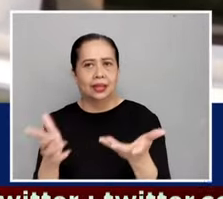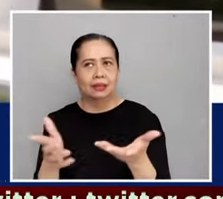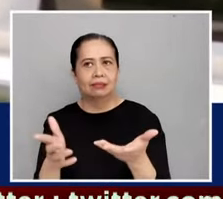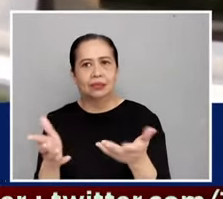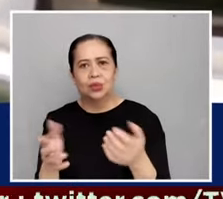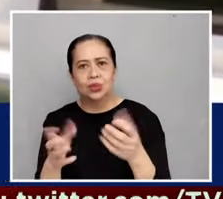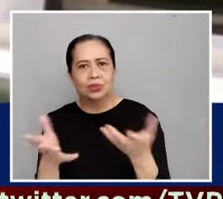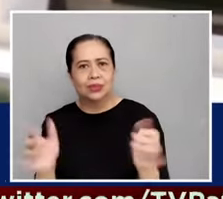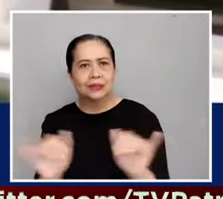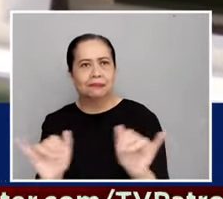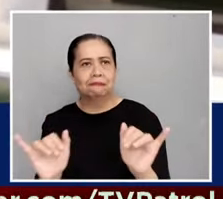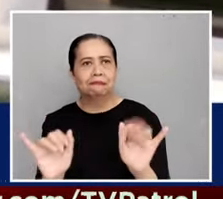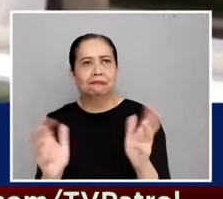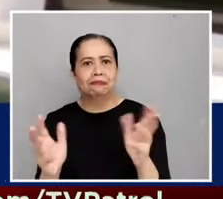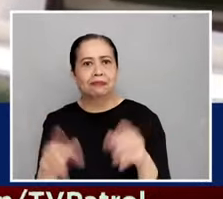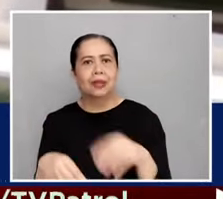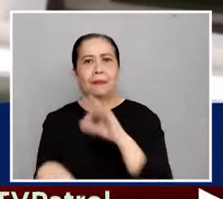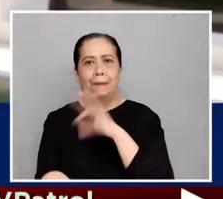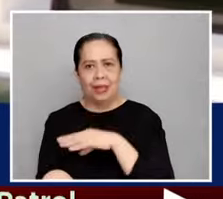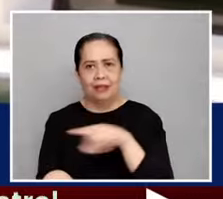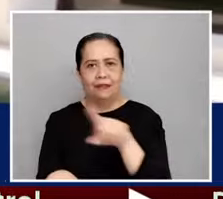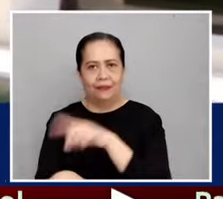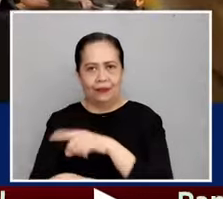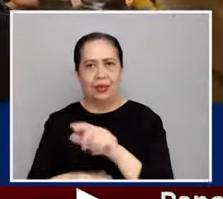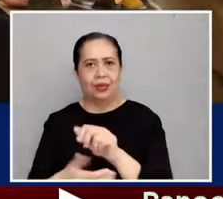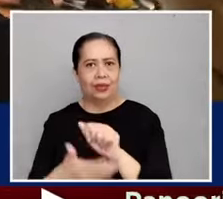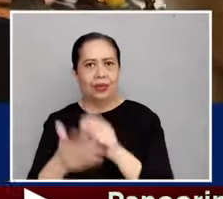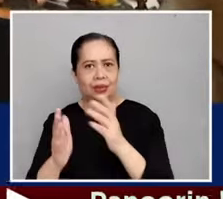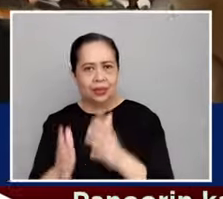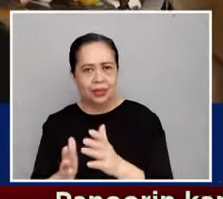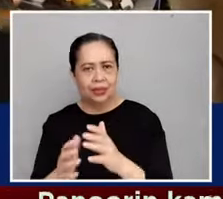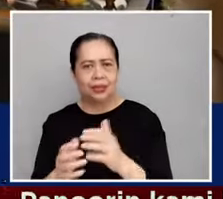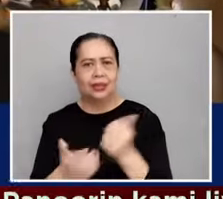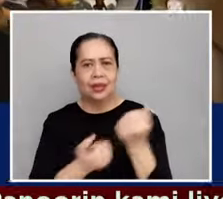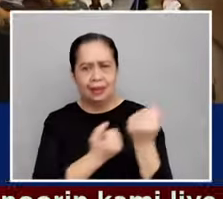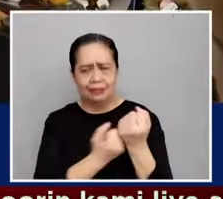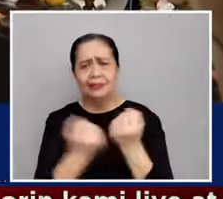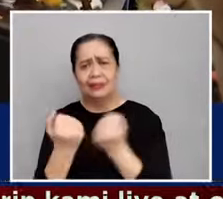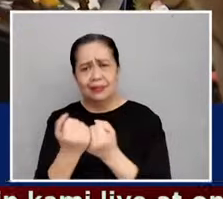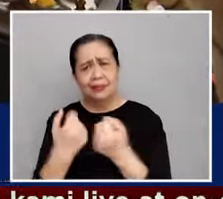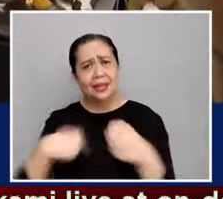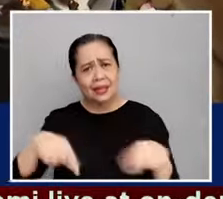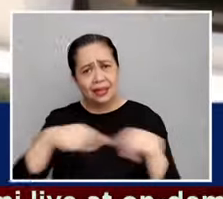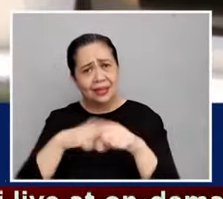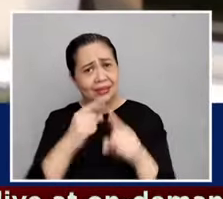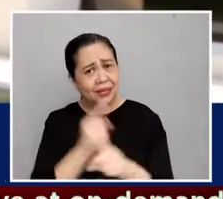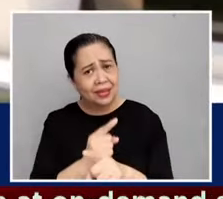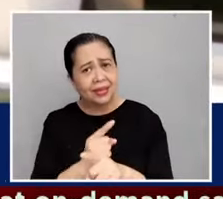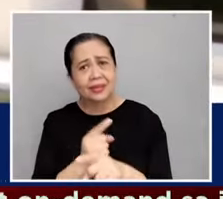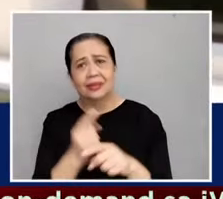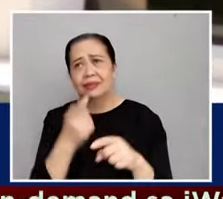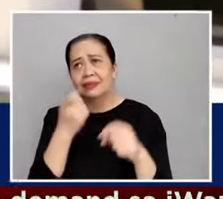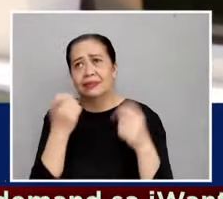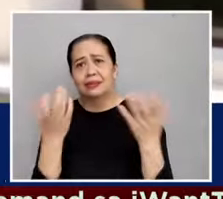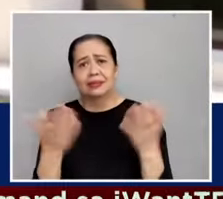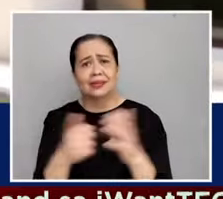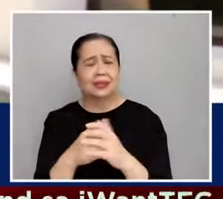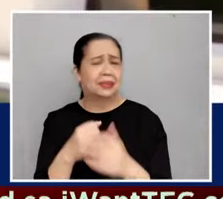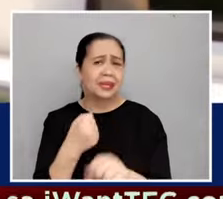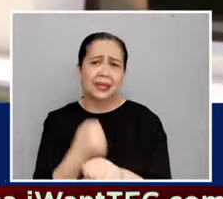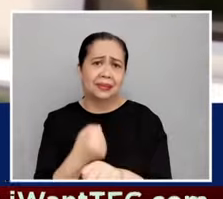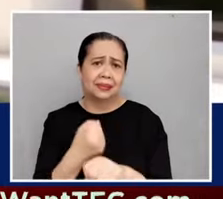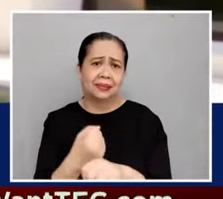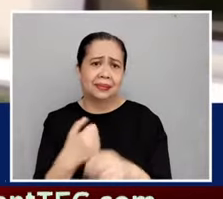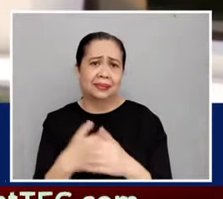para rin mag-benefit rin yung mga local artists natin. Tulong-tulungan na lang tayong lahat, di ba? Kasi